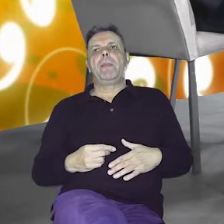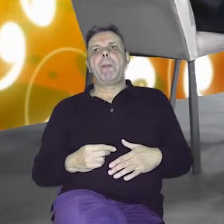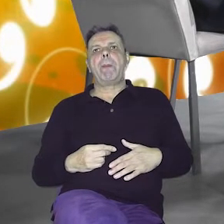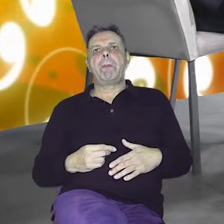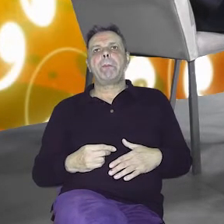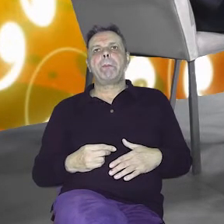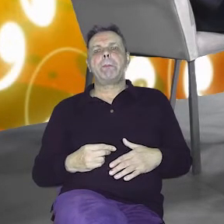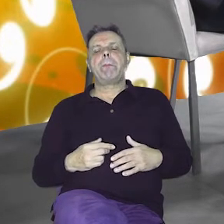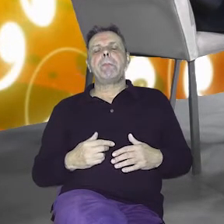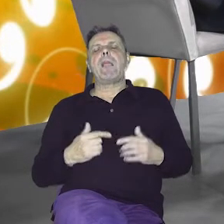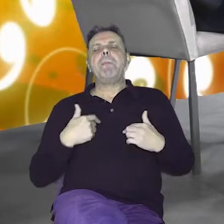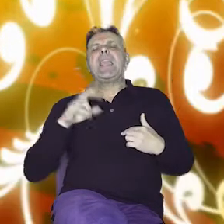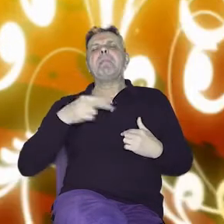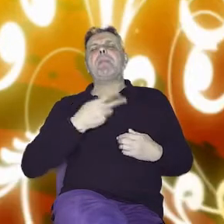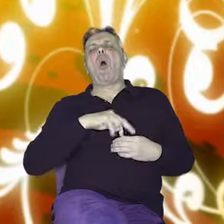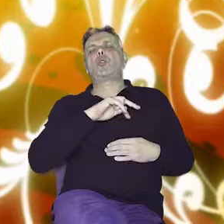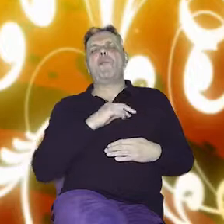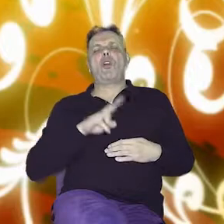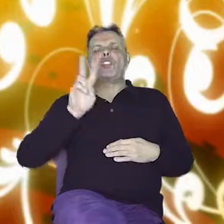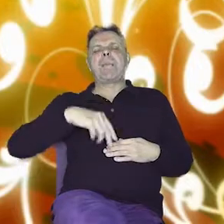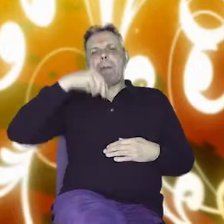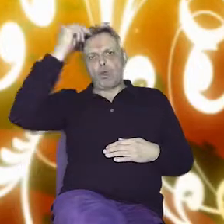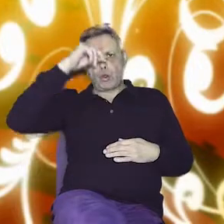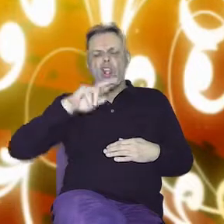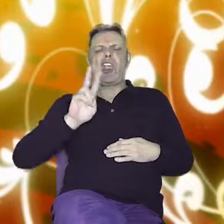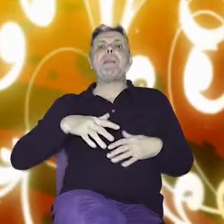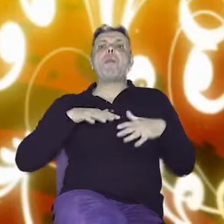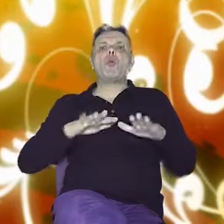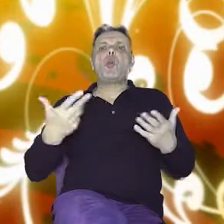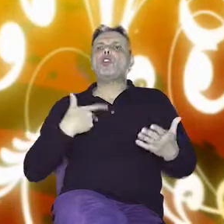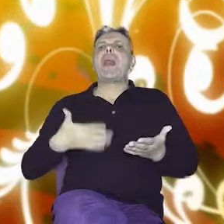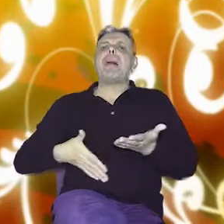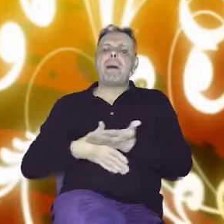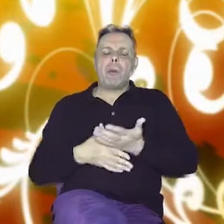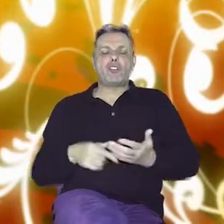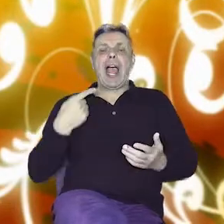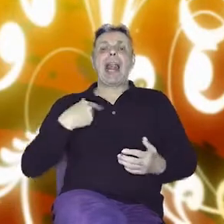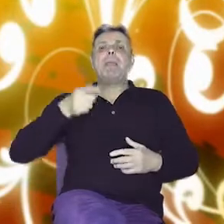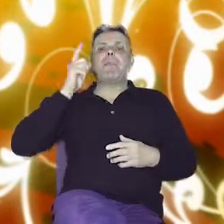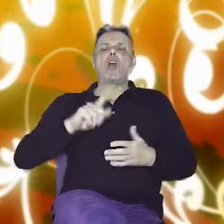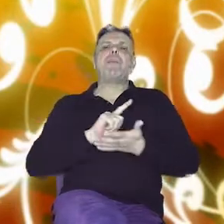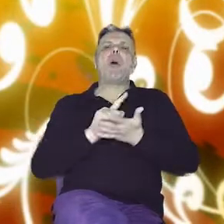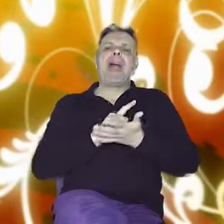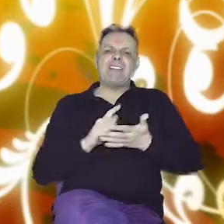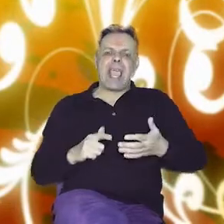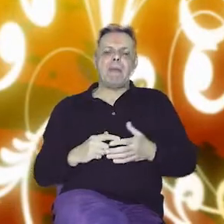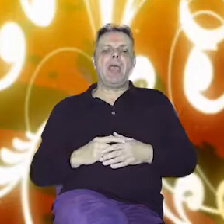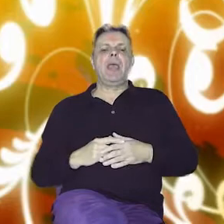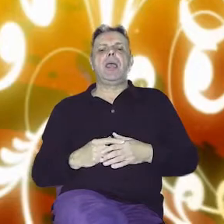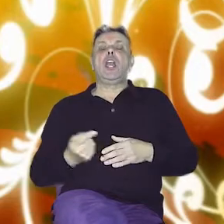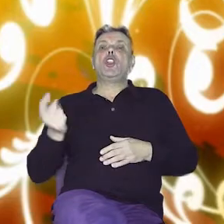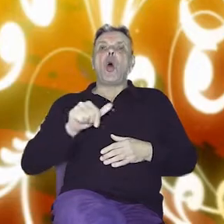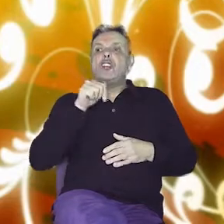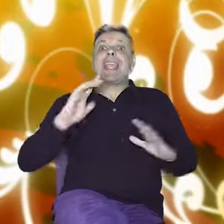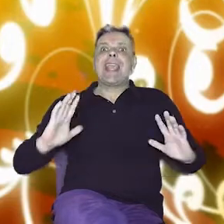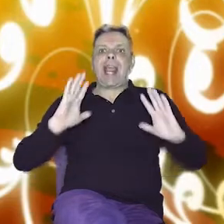A drage moje gledateljice i gledatelji, ipak je na nama odgovornost. Imamo stručnjake, imamo ljude koji će